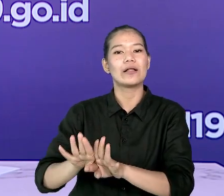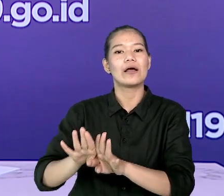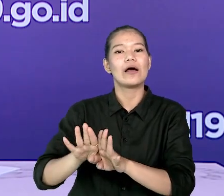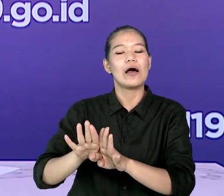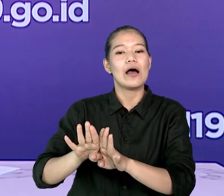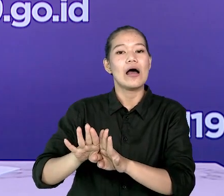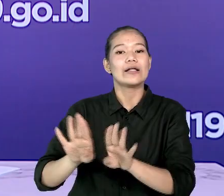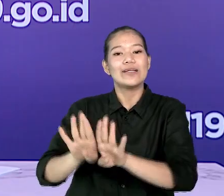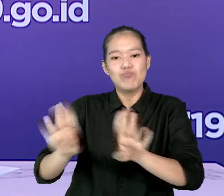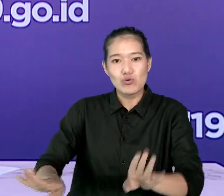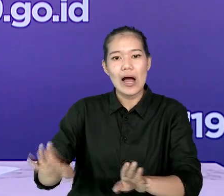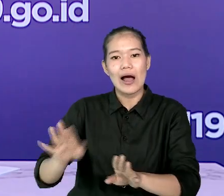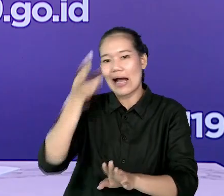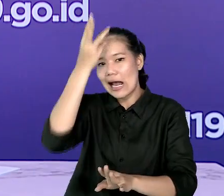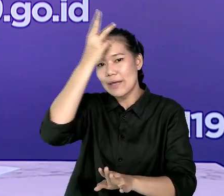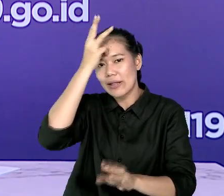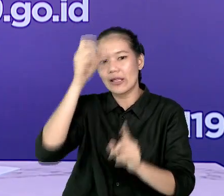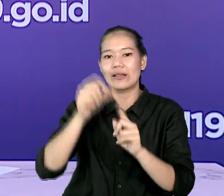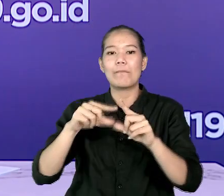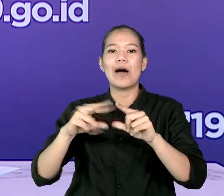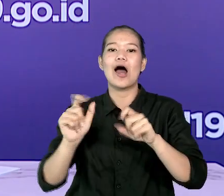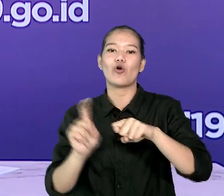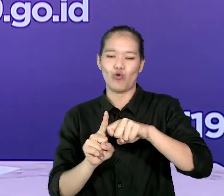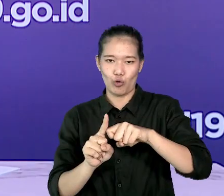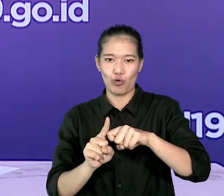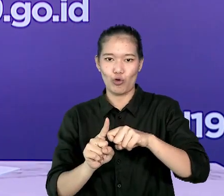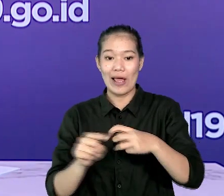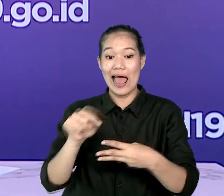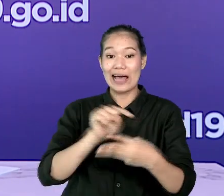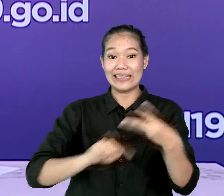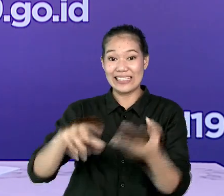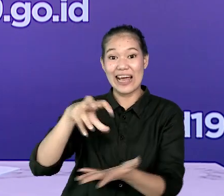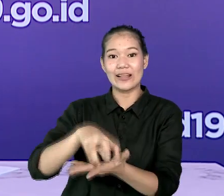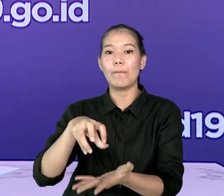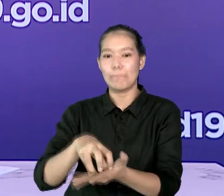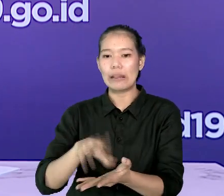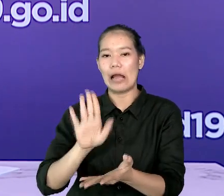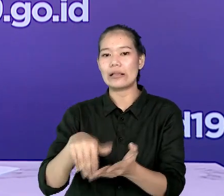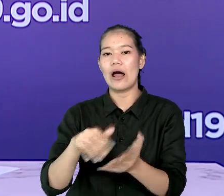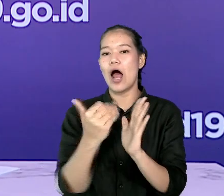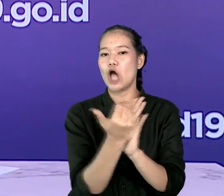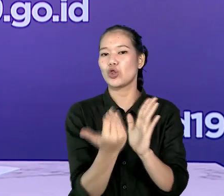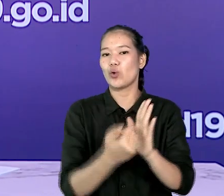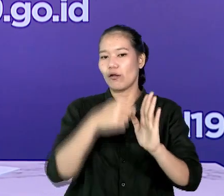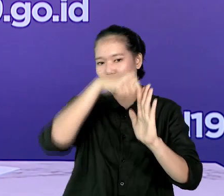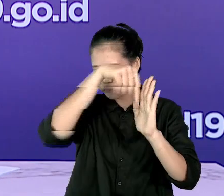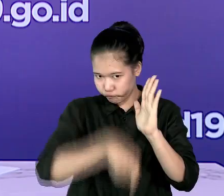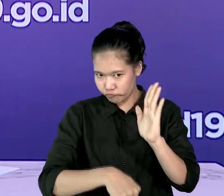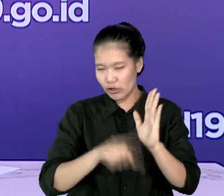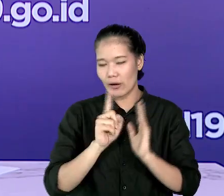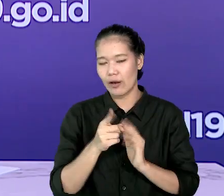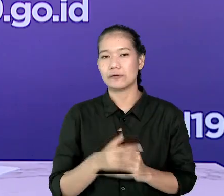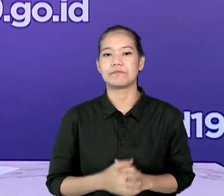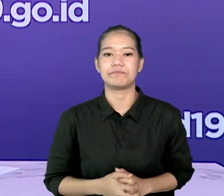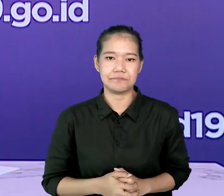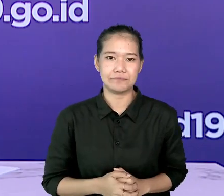di Kalimantan, dengan pengaturan teknis lainnya akan diatur lebih lanjut oleh Kementerian